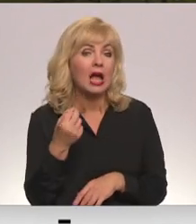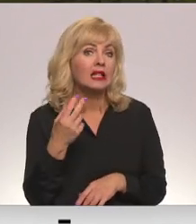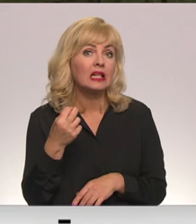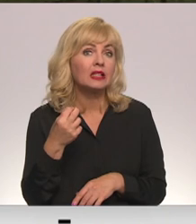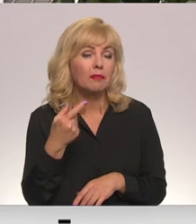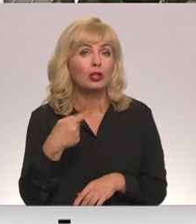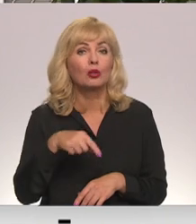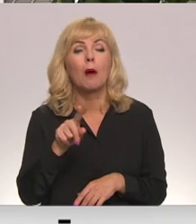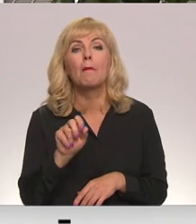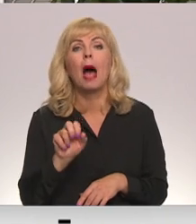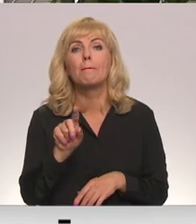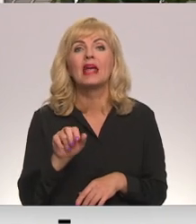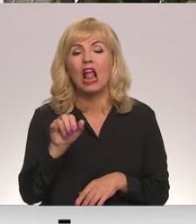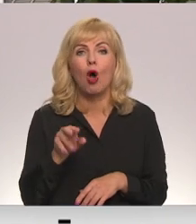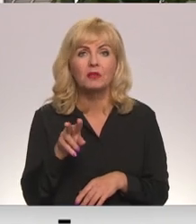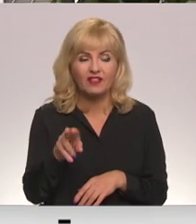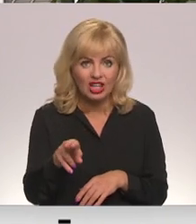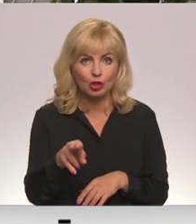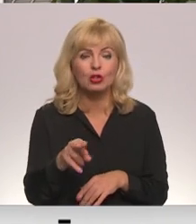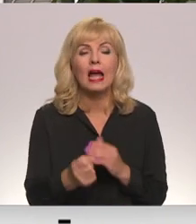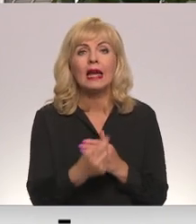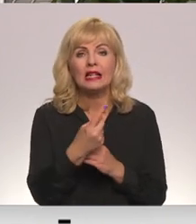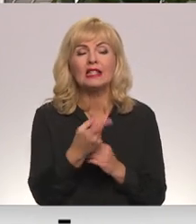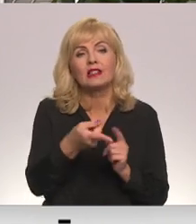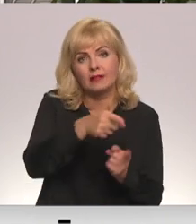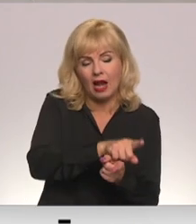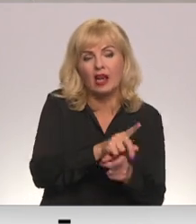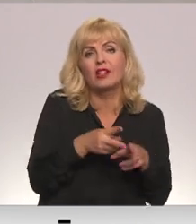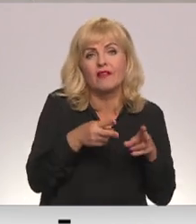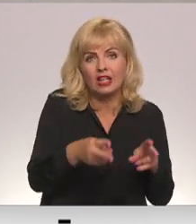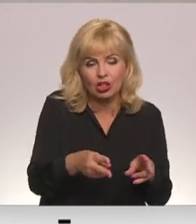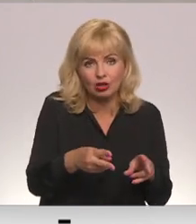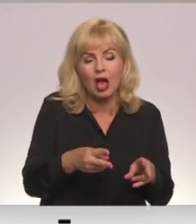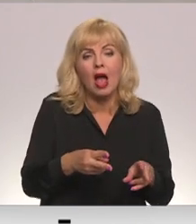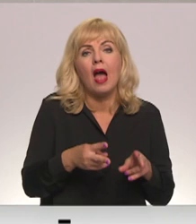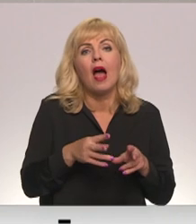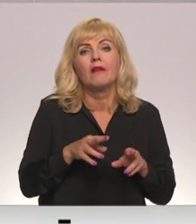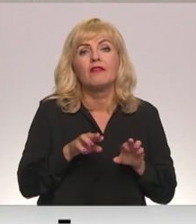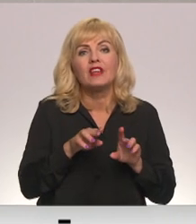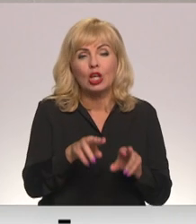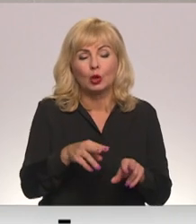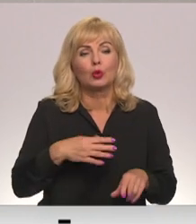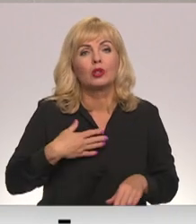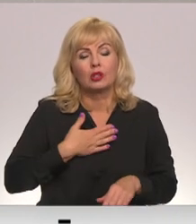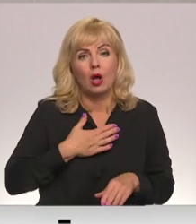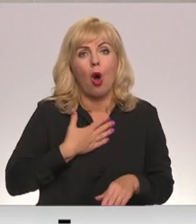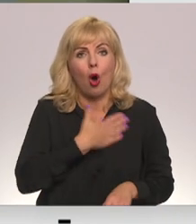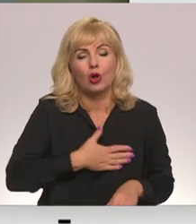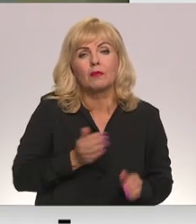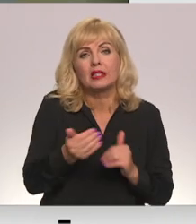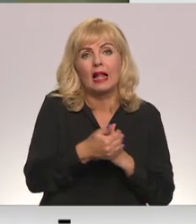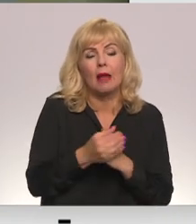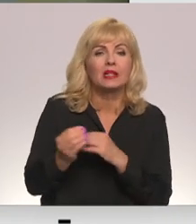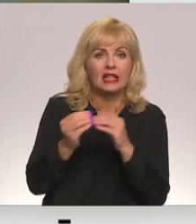no papilomas vīrusa tipiem var izraisīt vēzi. Vīrus organismā var slēpties vairāk nekā 10 gadus. Viņš visu